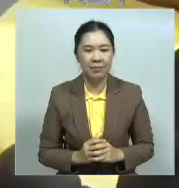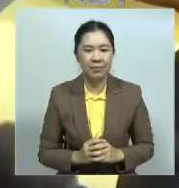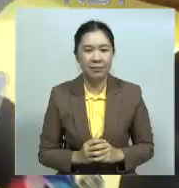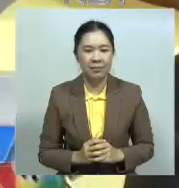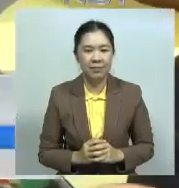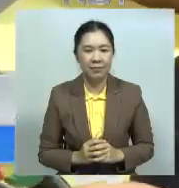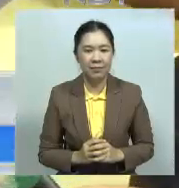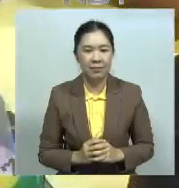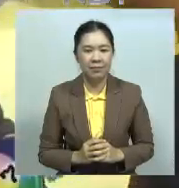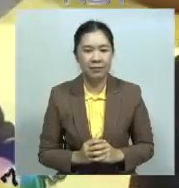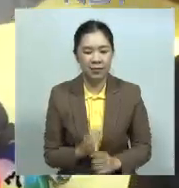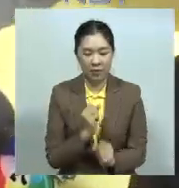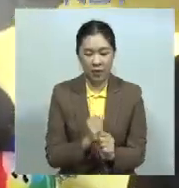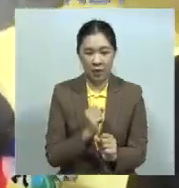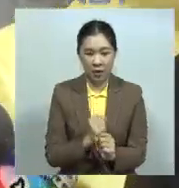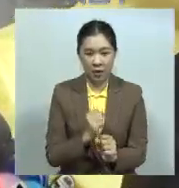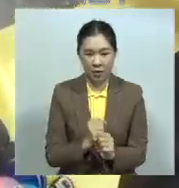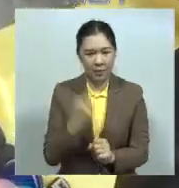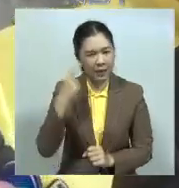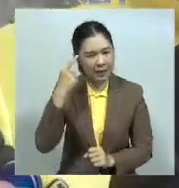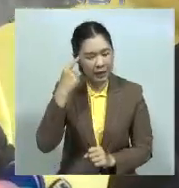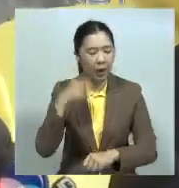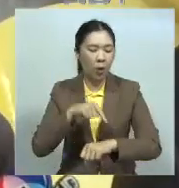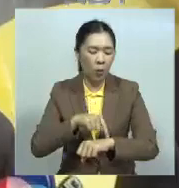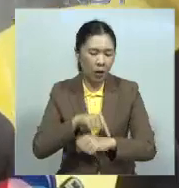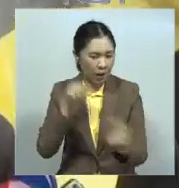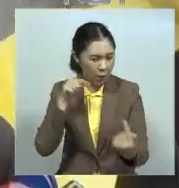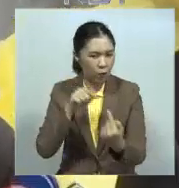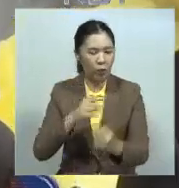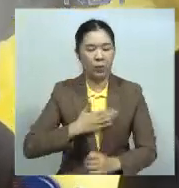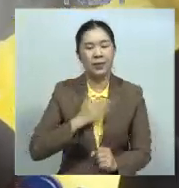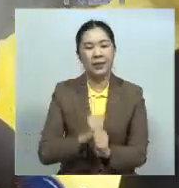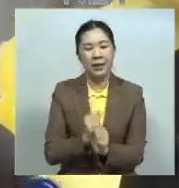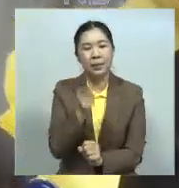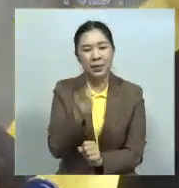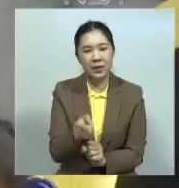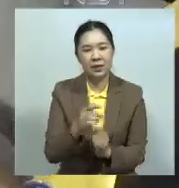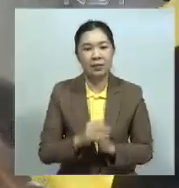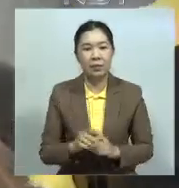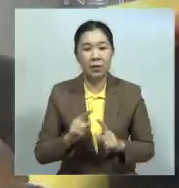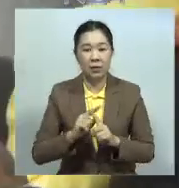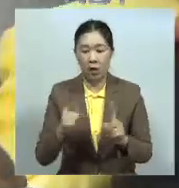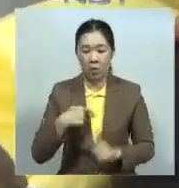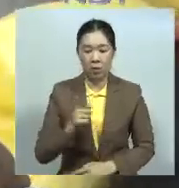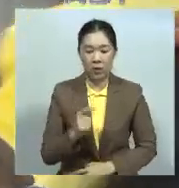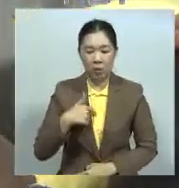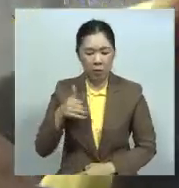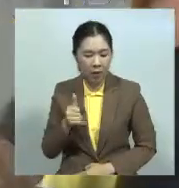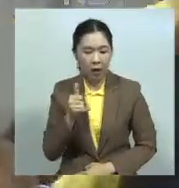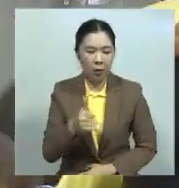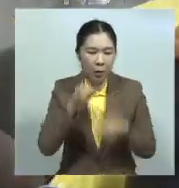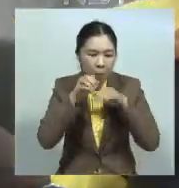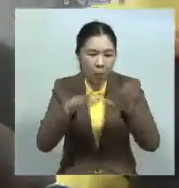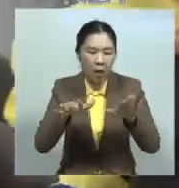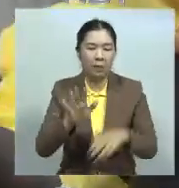ทำในสถานการณ์ที่ผมคิดว่าถึงเวลาแต่ทำแน่นอนนะแต่ว่าไม่ใช่อยู่ดีเข้ามาแล้วประกาศปุ๊บปั๊บไม่